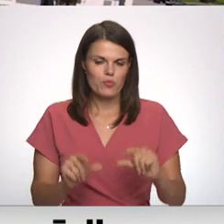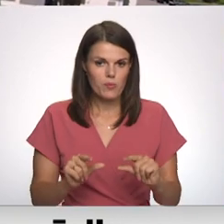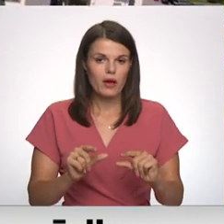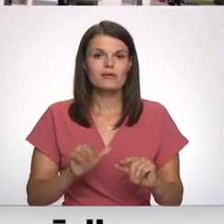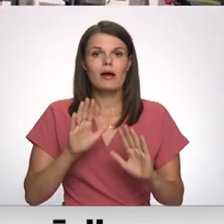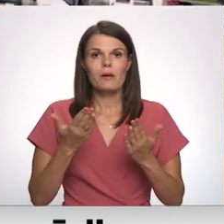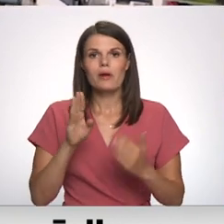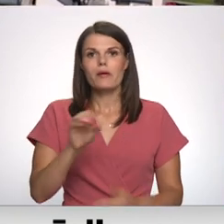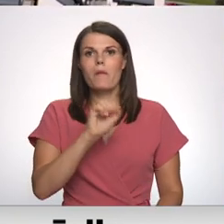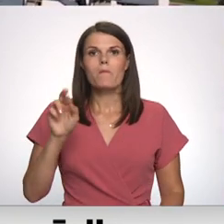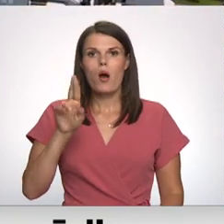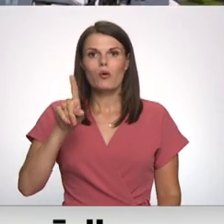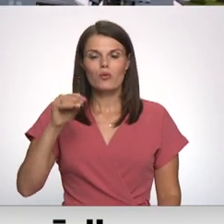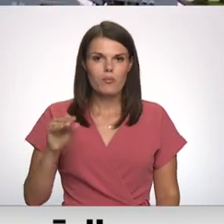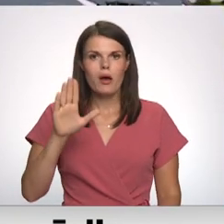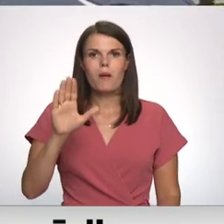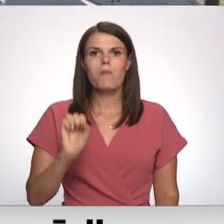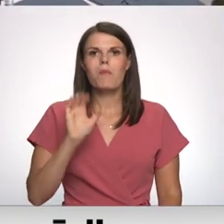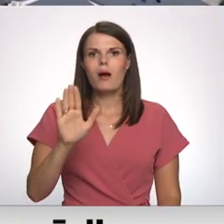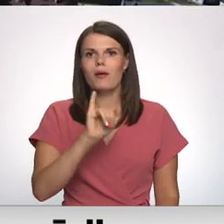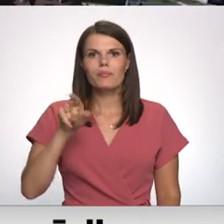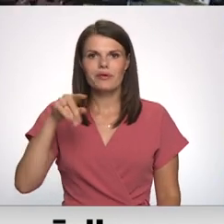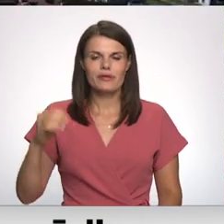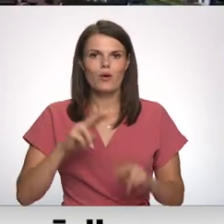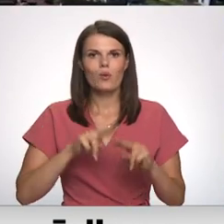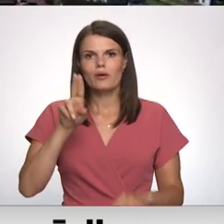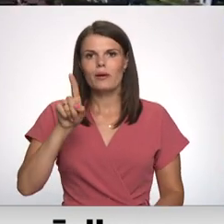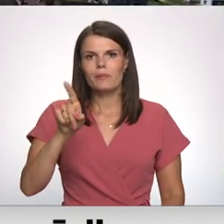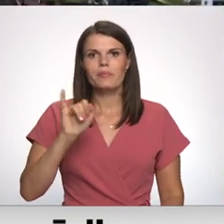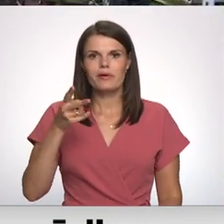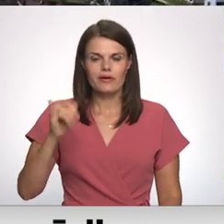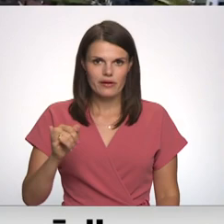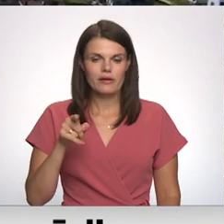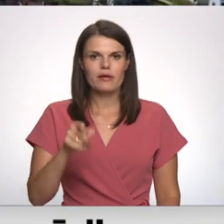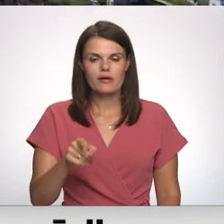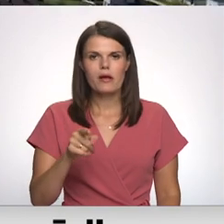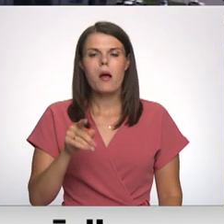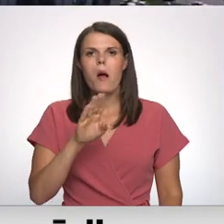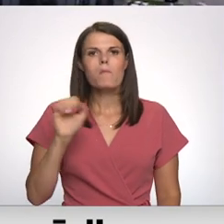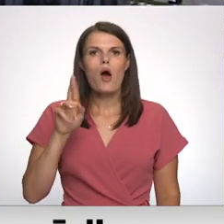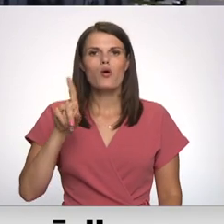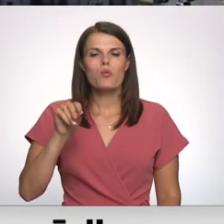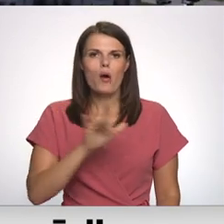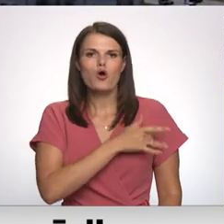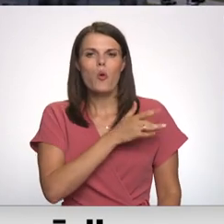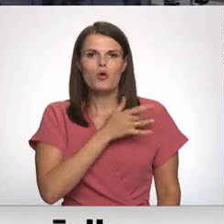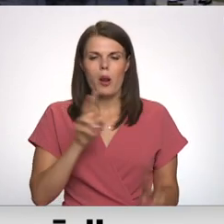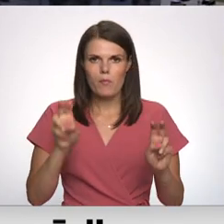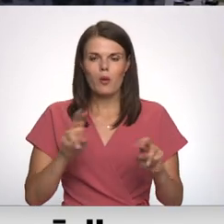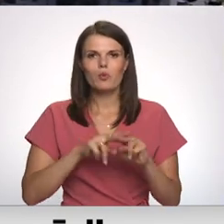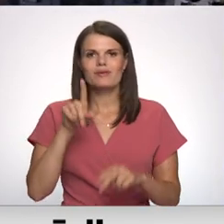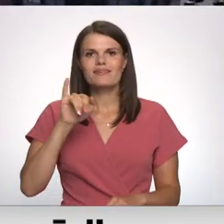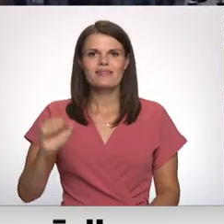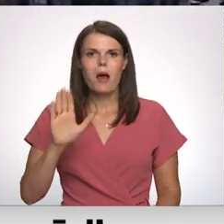pusē Babītē un Piņķo siltuma piegādi vairāk kā 1,5 tūkstošiem klientu veic Sijā Mārupes komunālie pakalpojumi un Sijā